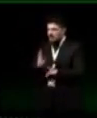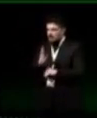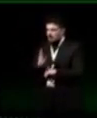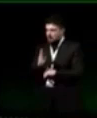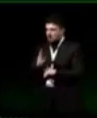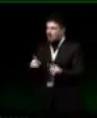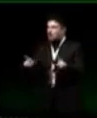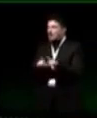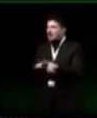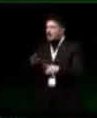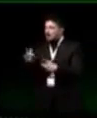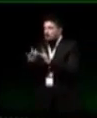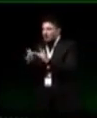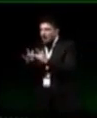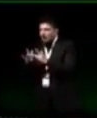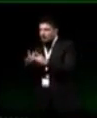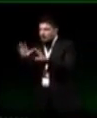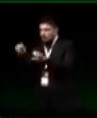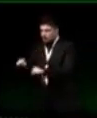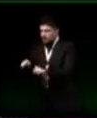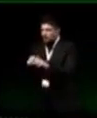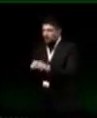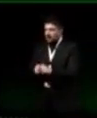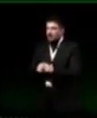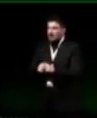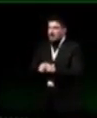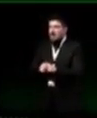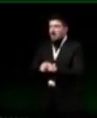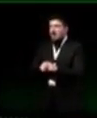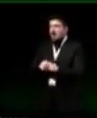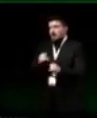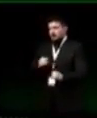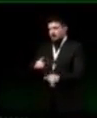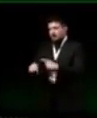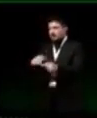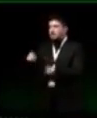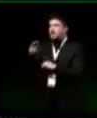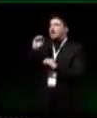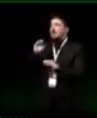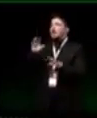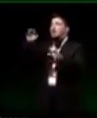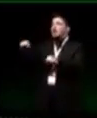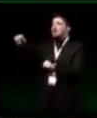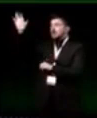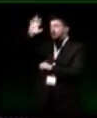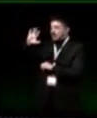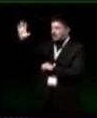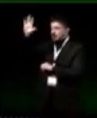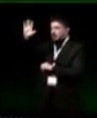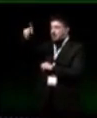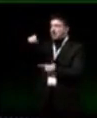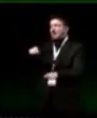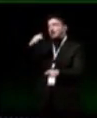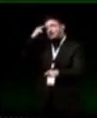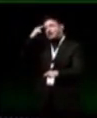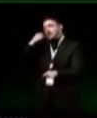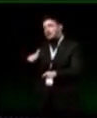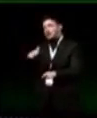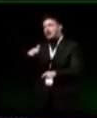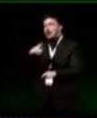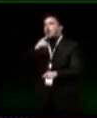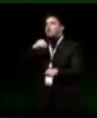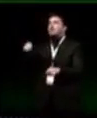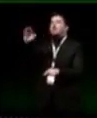in questi 10 anni. La prossima generazione, quella che conquisterà lo spazio, deve avere consapevolezza che dovunque potrà